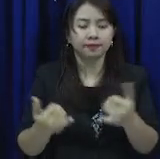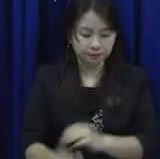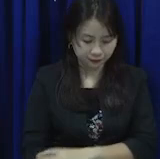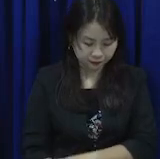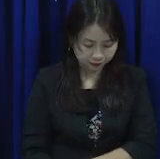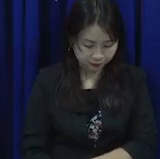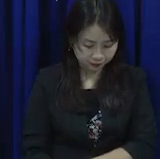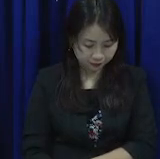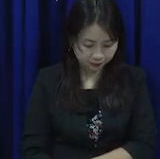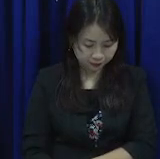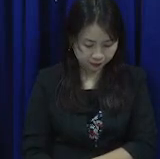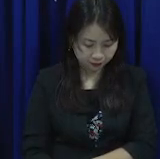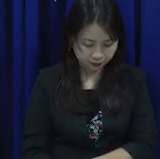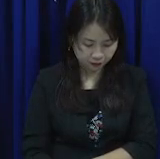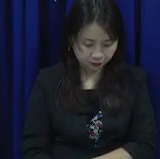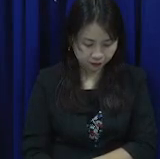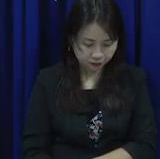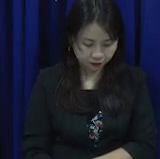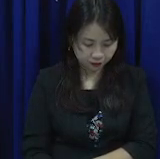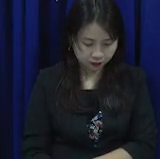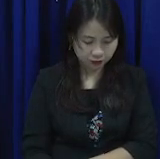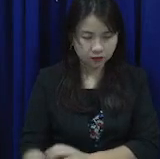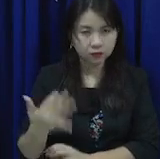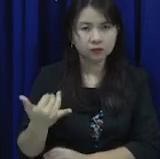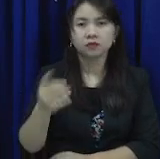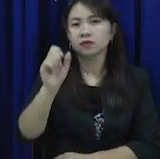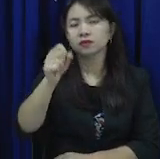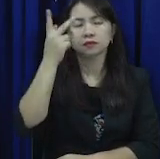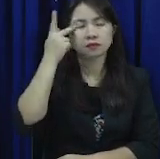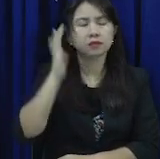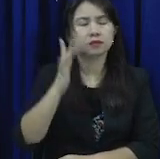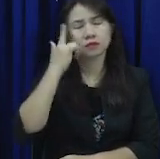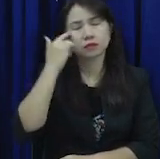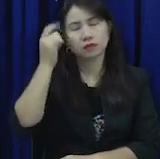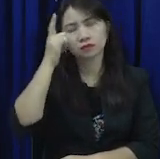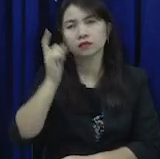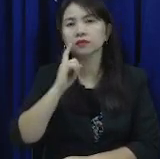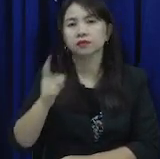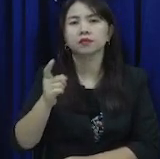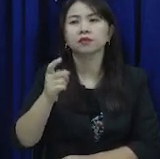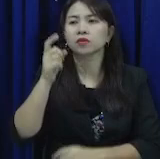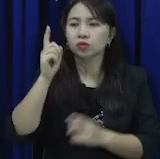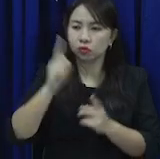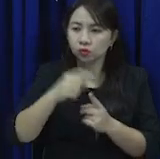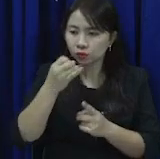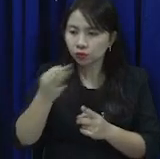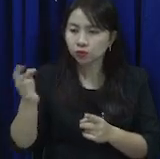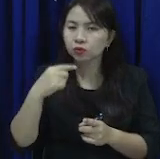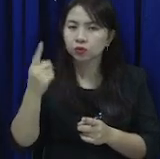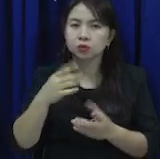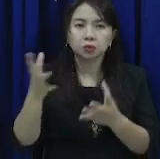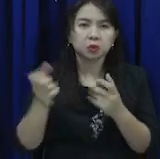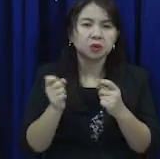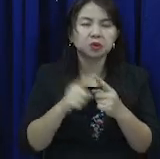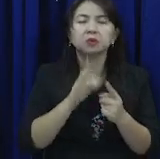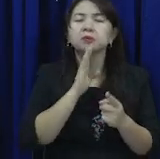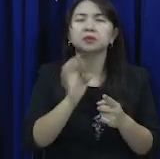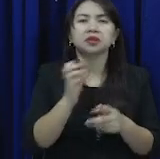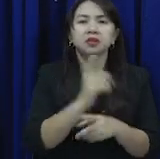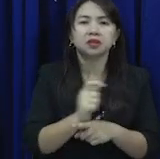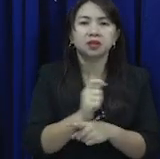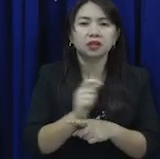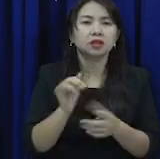simbahan ngayon nagsasabi Si pastor sa mga gusto niyang ma-train Okay give your effort it's for